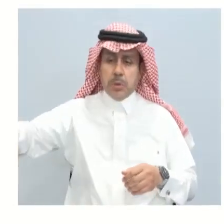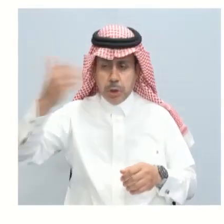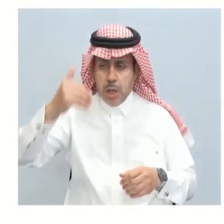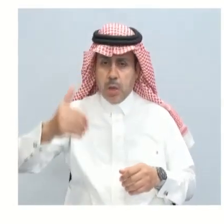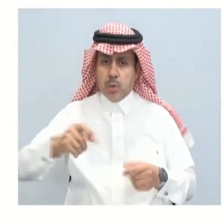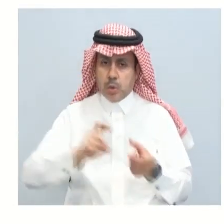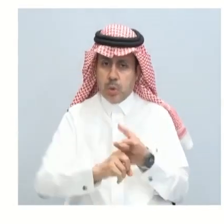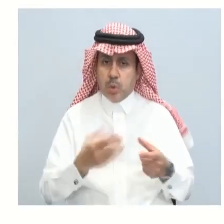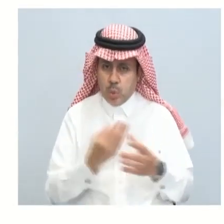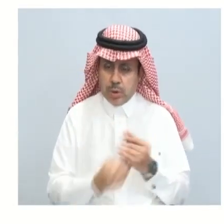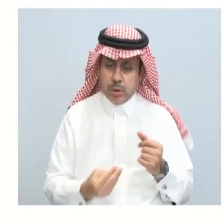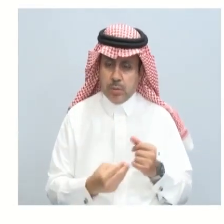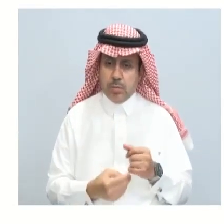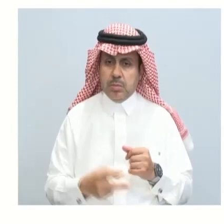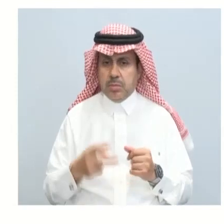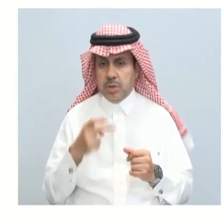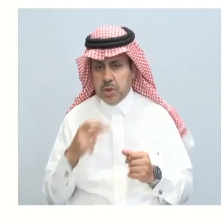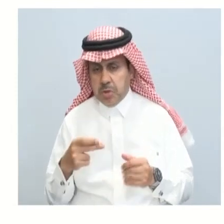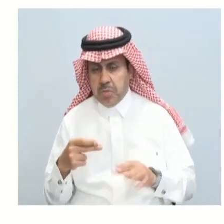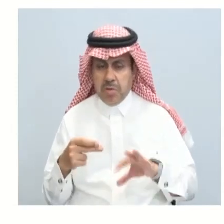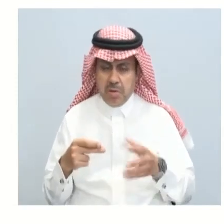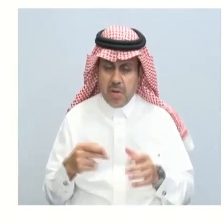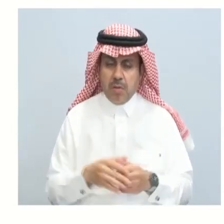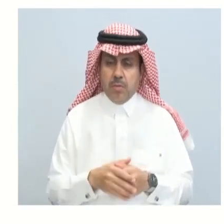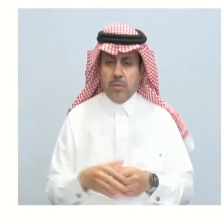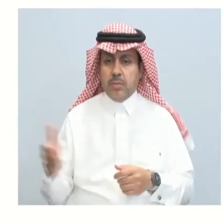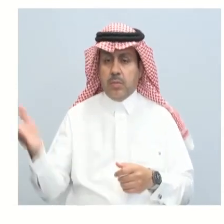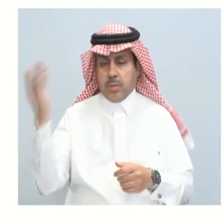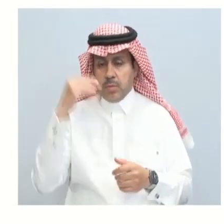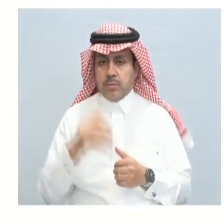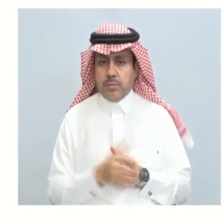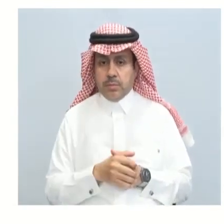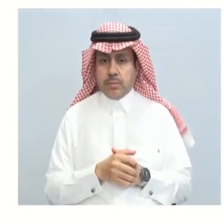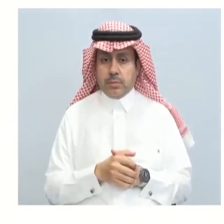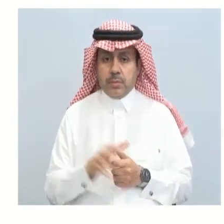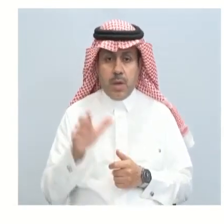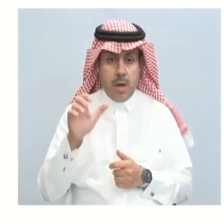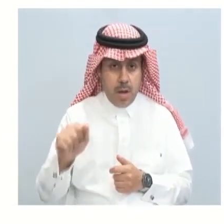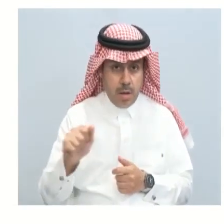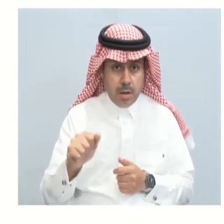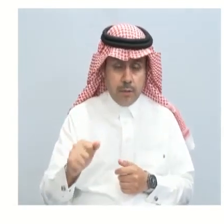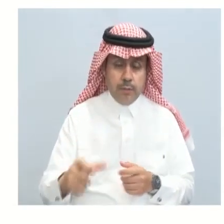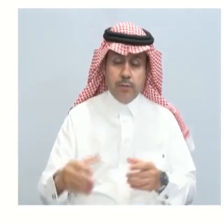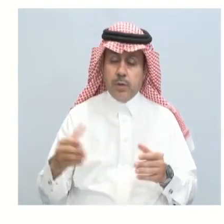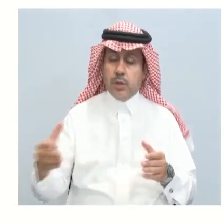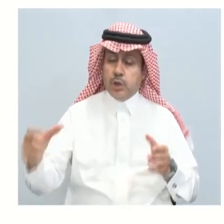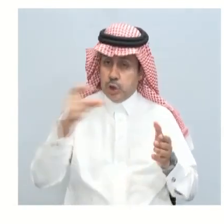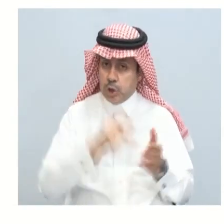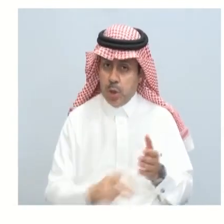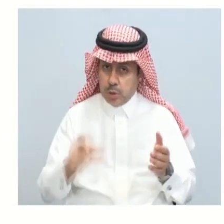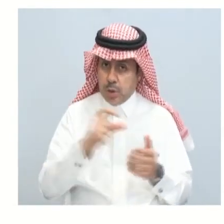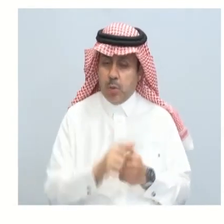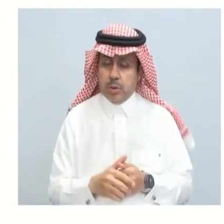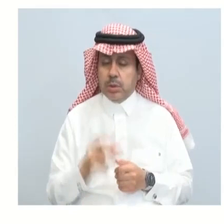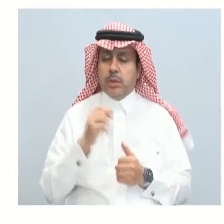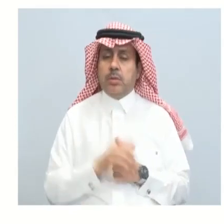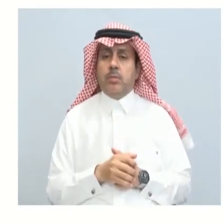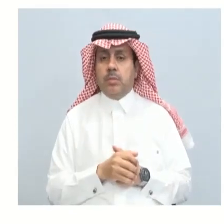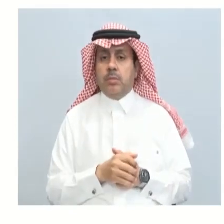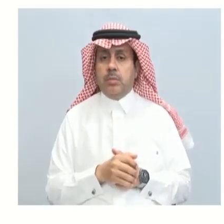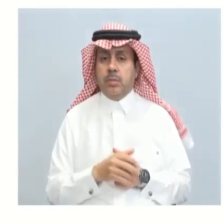فالاجابه هنا غير واجبه والحق في الدعوه للداعي فاذا كان المدعو لن